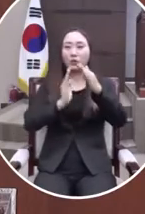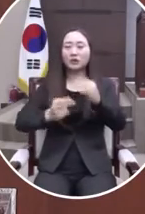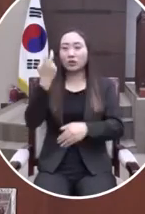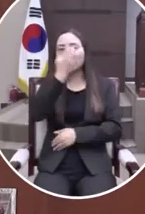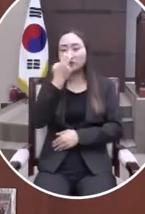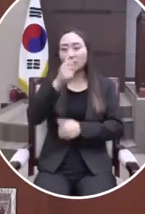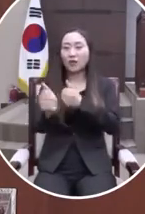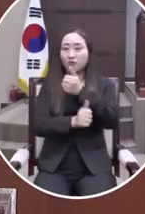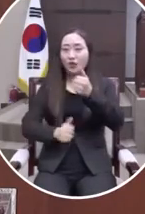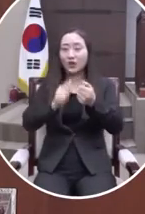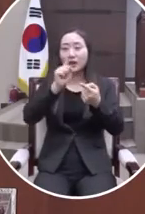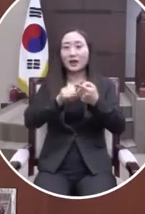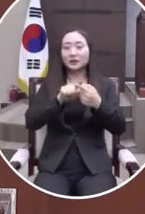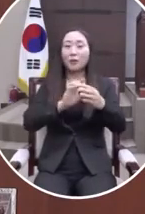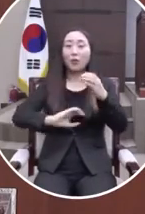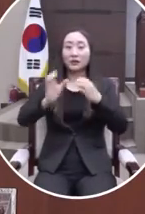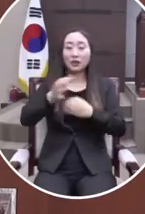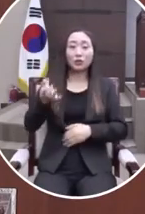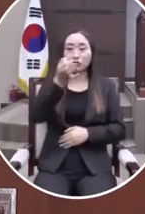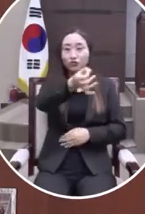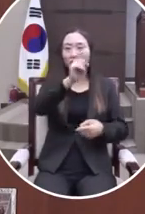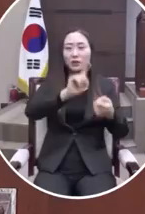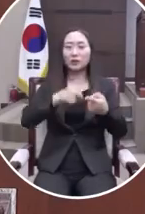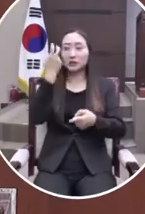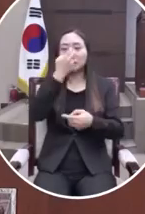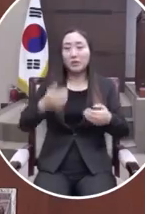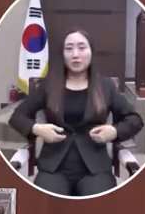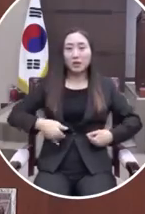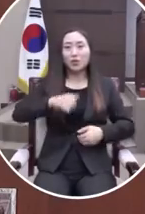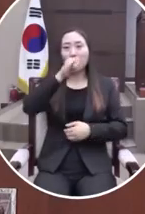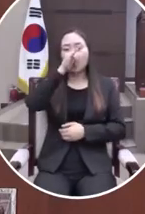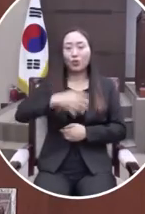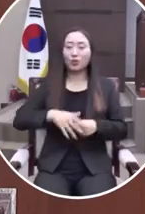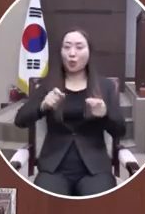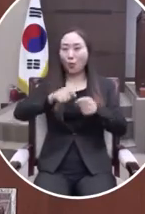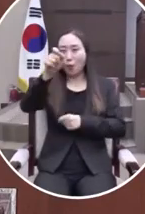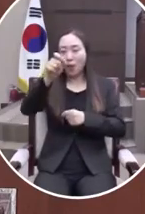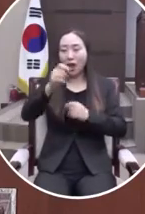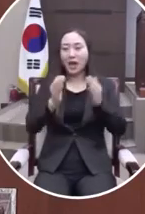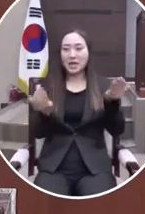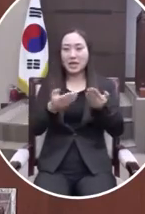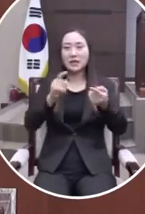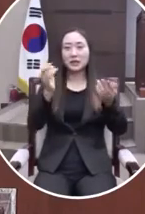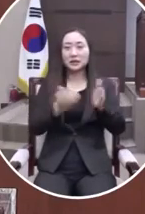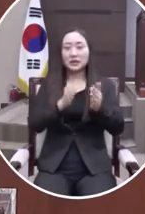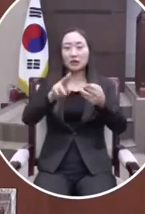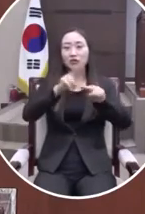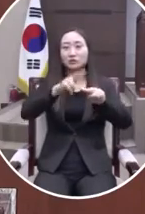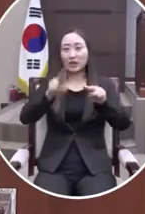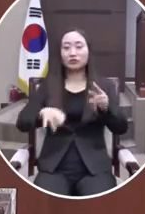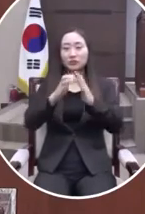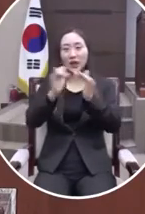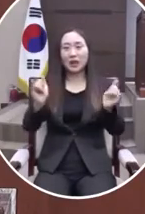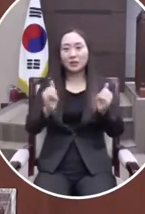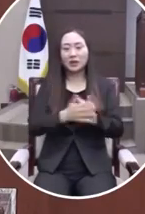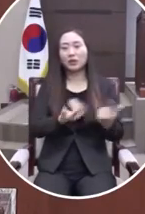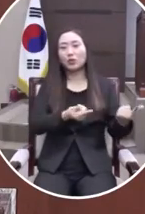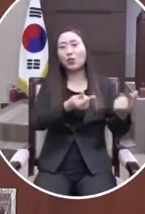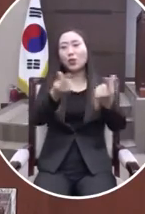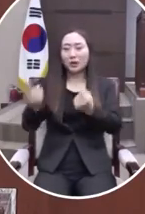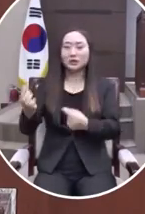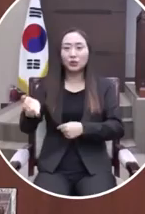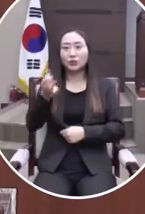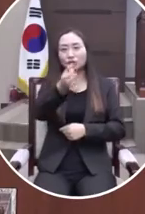공적심사위원회에서 포상금 사유를 심의해야 하고 장기 근속 후 퇴직한 공무원 전원에게